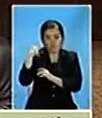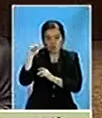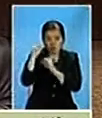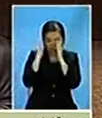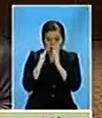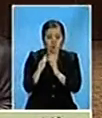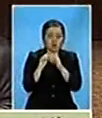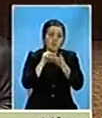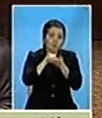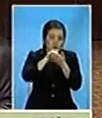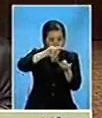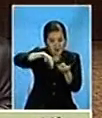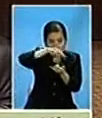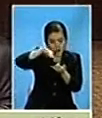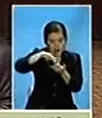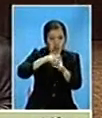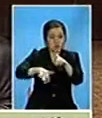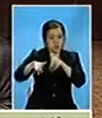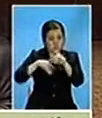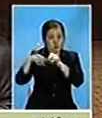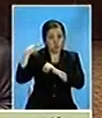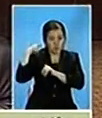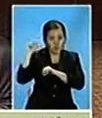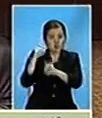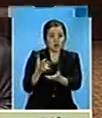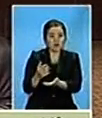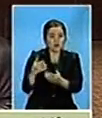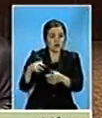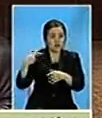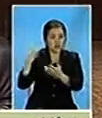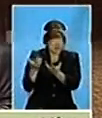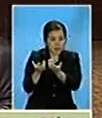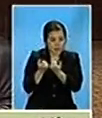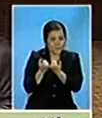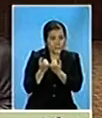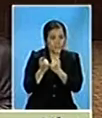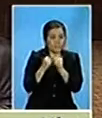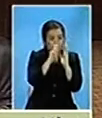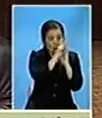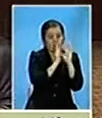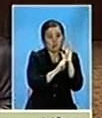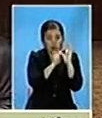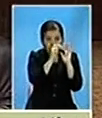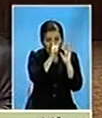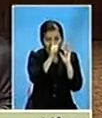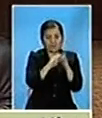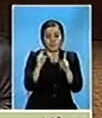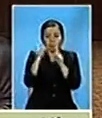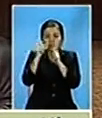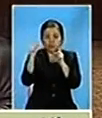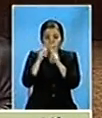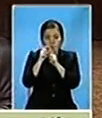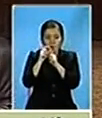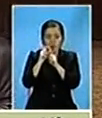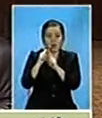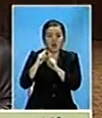ชนผู้ไปใช้บริการโดยหวังว่าคำว่าประยุกต์นั้นจะมีกรอบมีขอบเขตของการเลือกใ